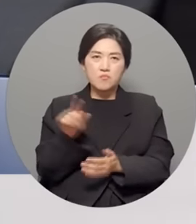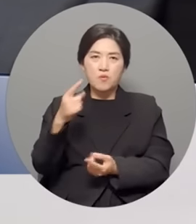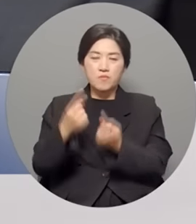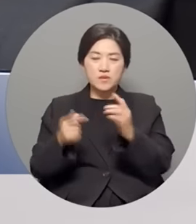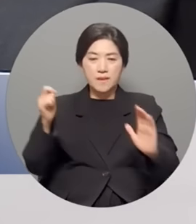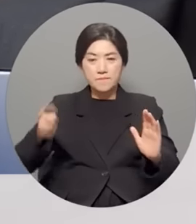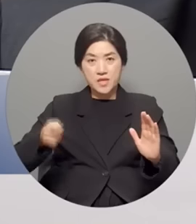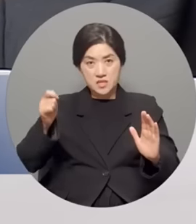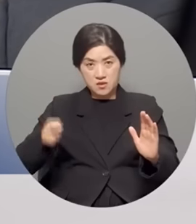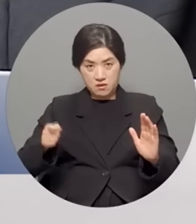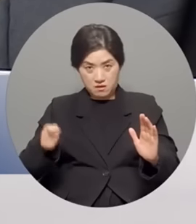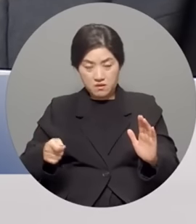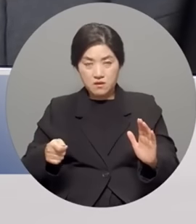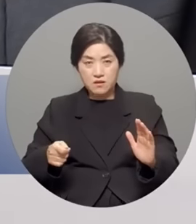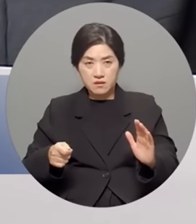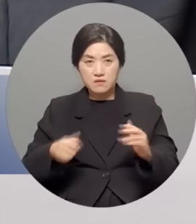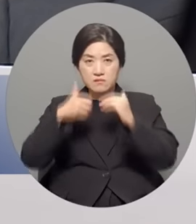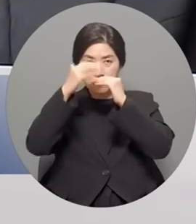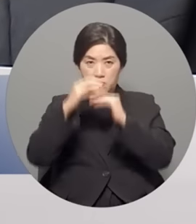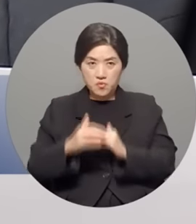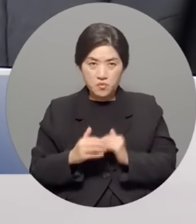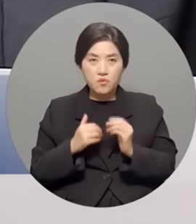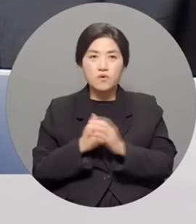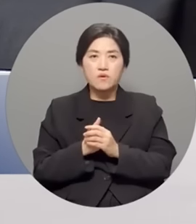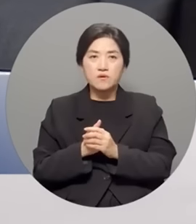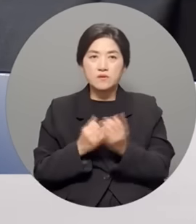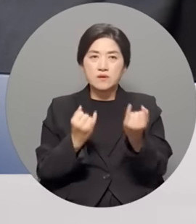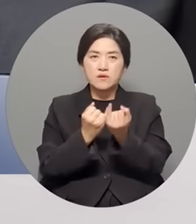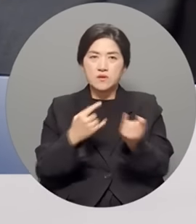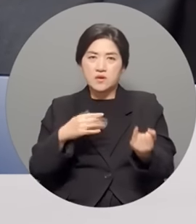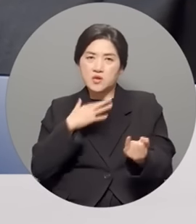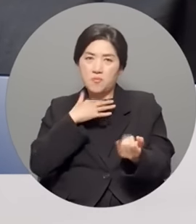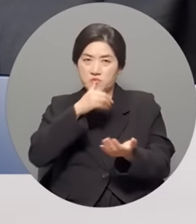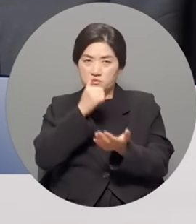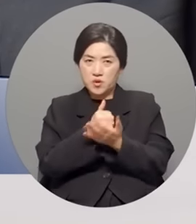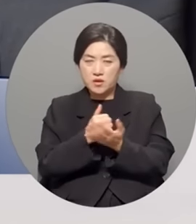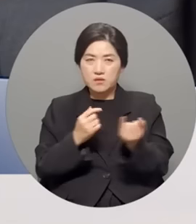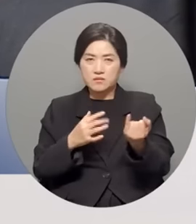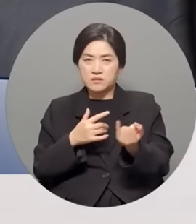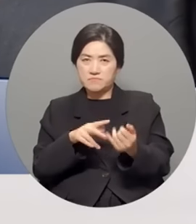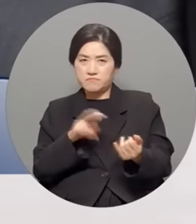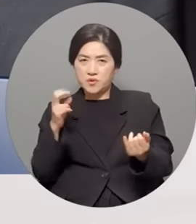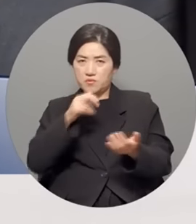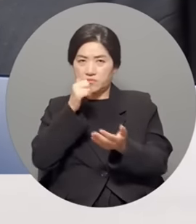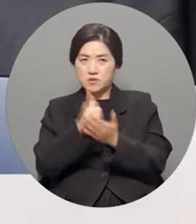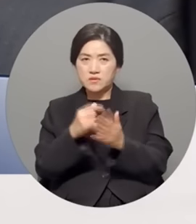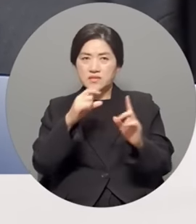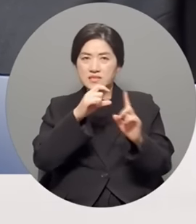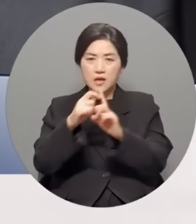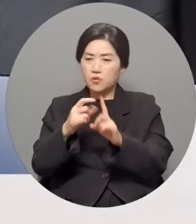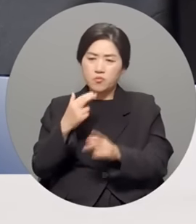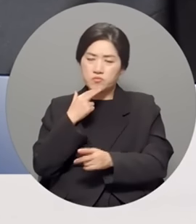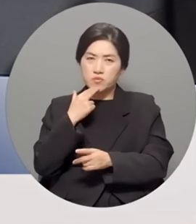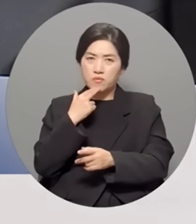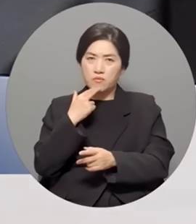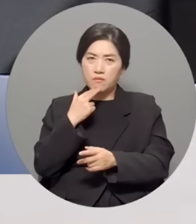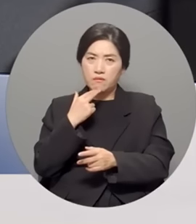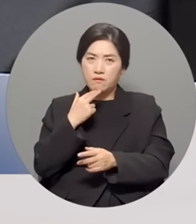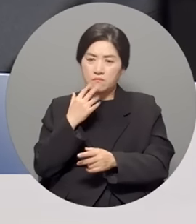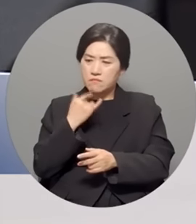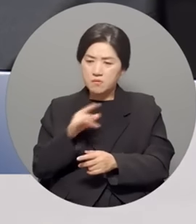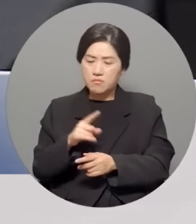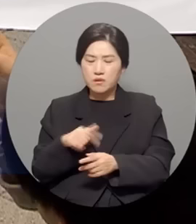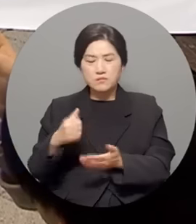무엇보다 판결을 내리면서 여성 혐오 범죄나 여성 증오 범죄라는 단어가 빠진 것에 굉장히